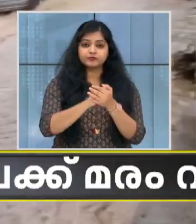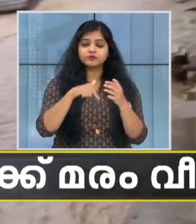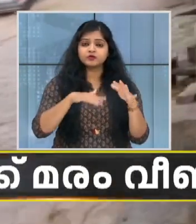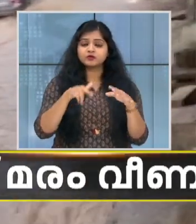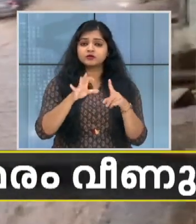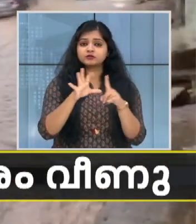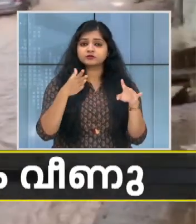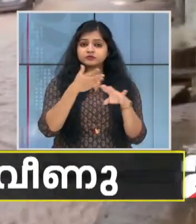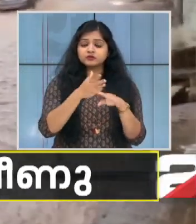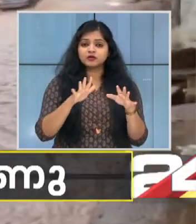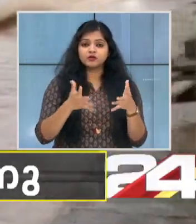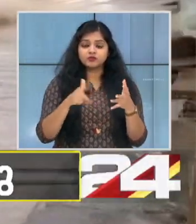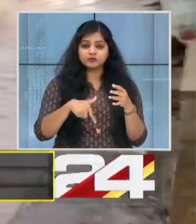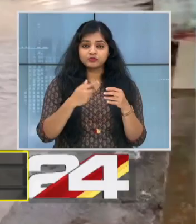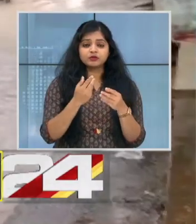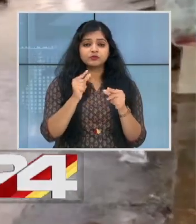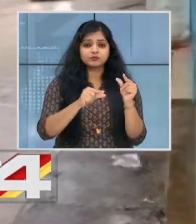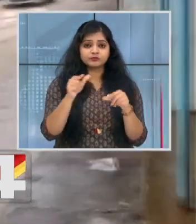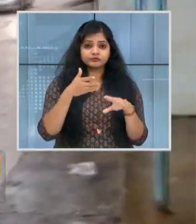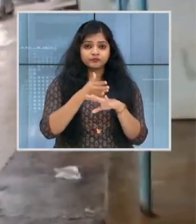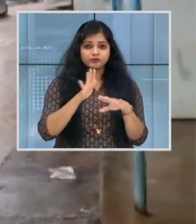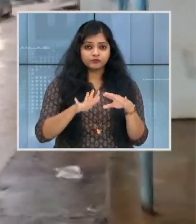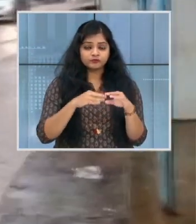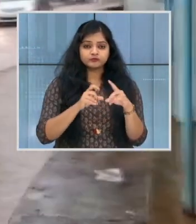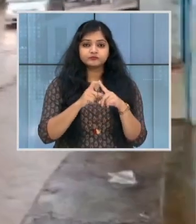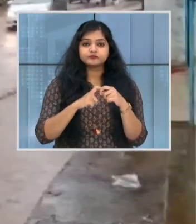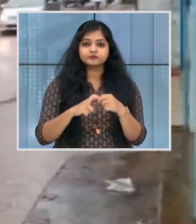ഈ അപകടം എങ്ങനെയുണ്ടായി? ആർക്കെങ്കിലും പരുക്കുണ്ടോ?